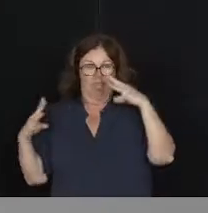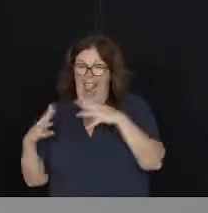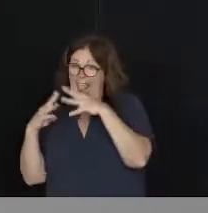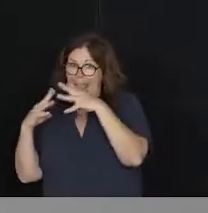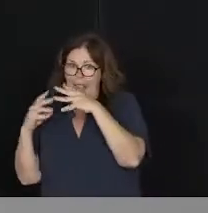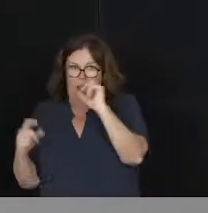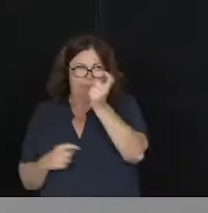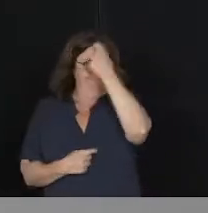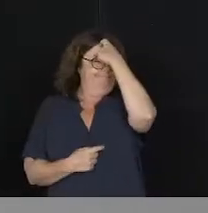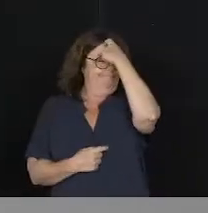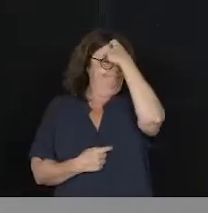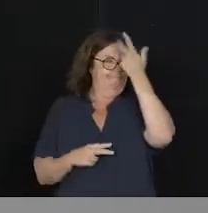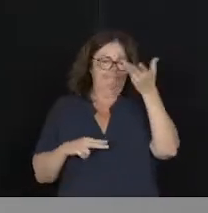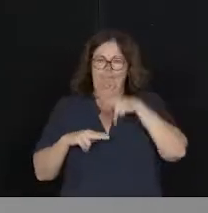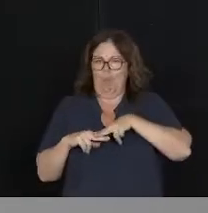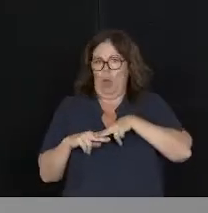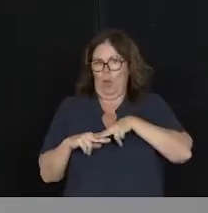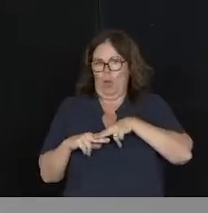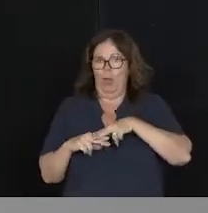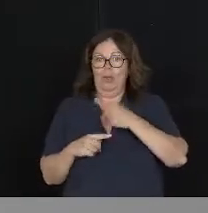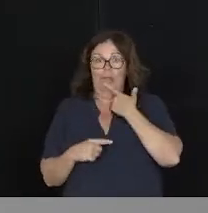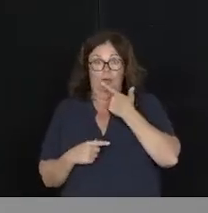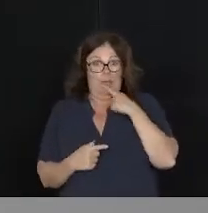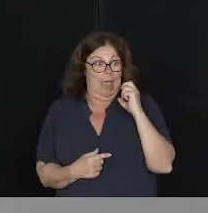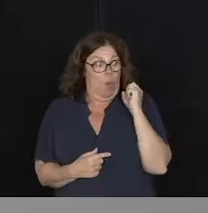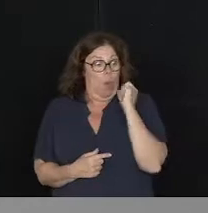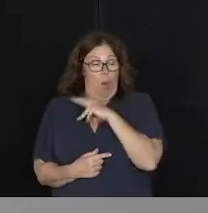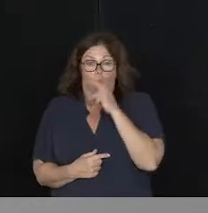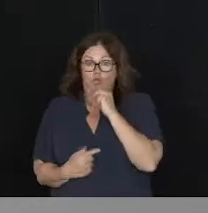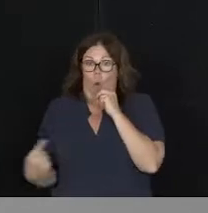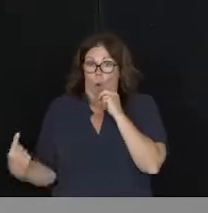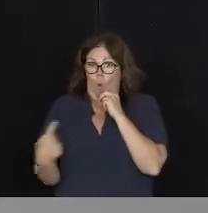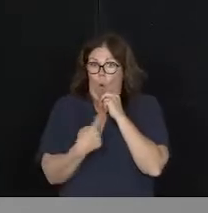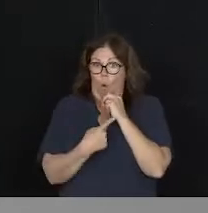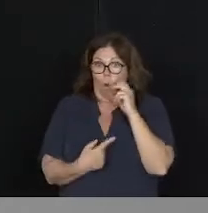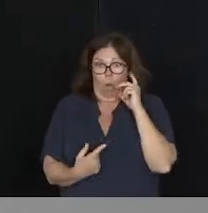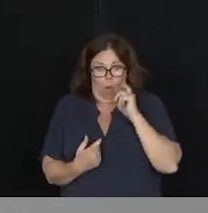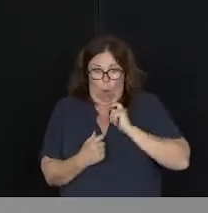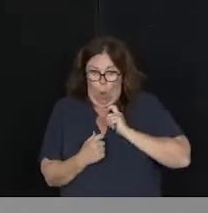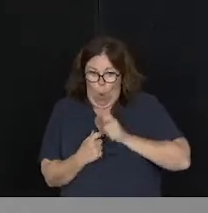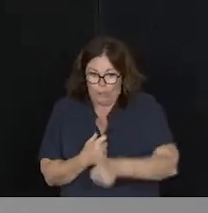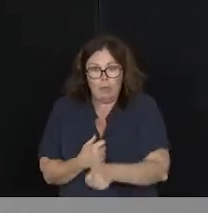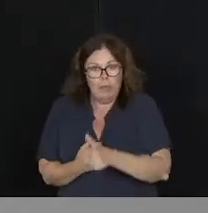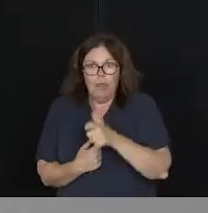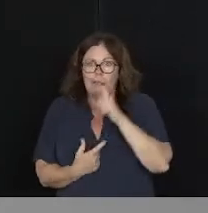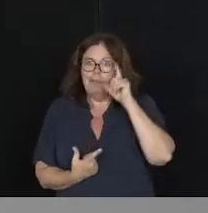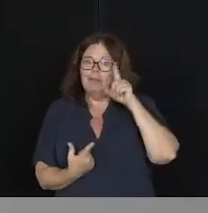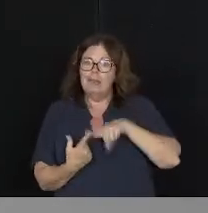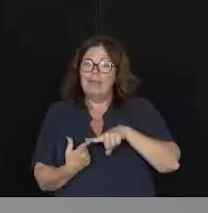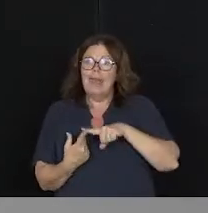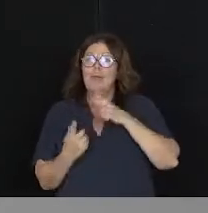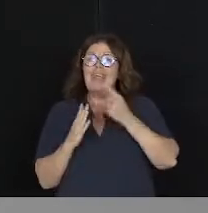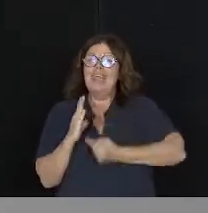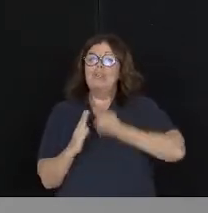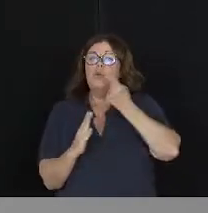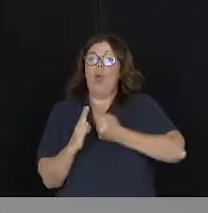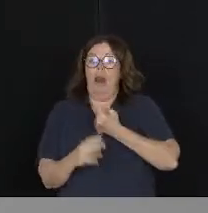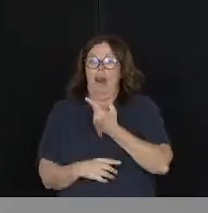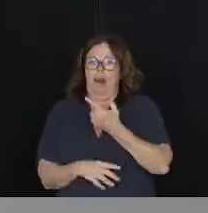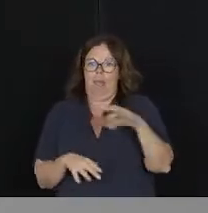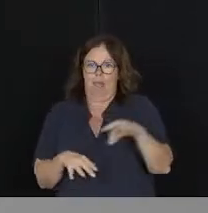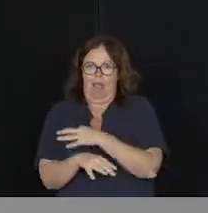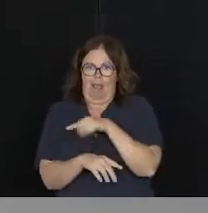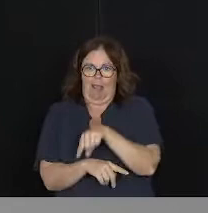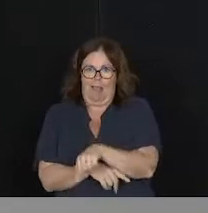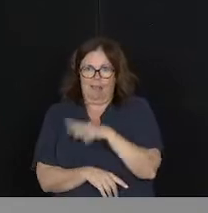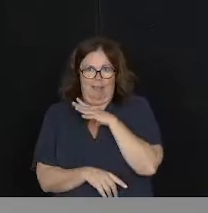voire probable, pour chacun. Or, l'urgence, elle n'est pas sans conséquence sur les rituels du mariage. Et je vais vous donner